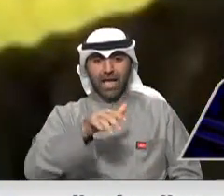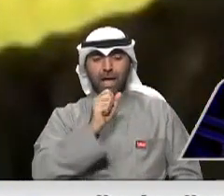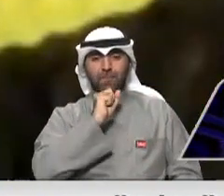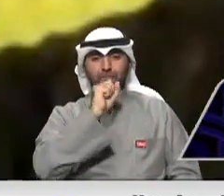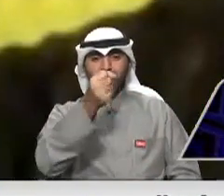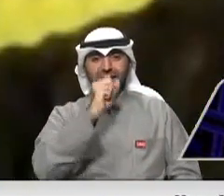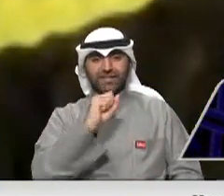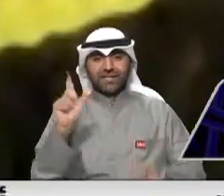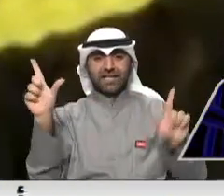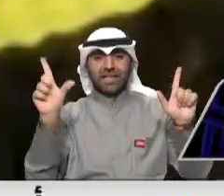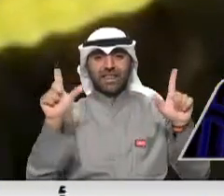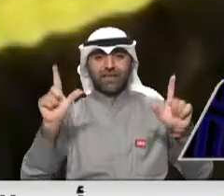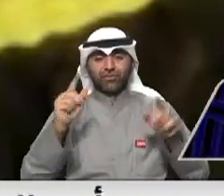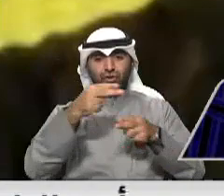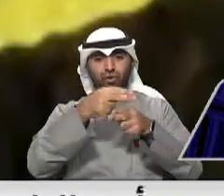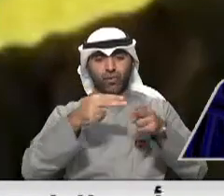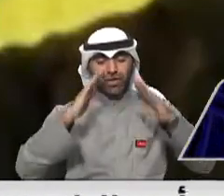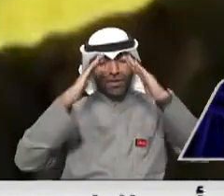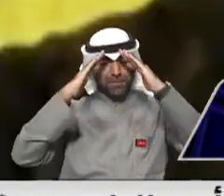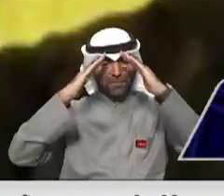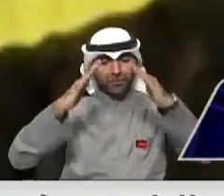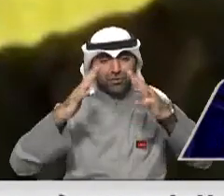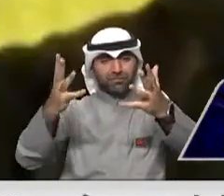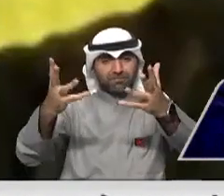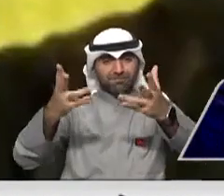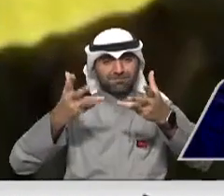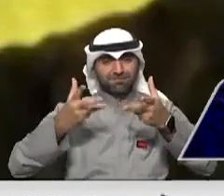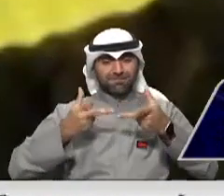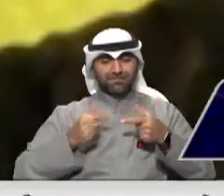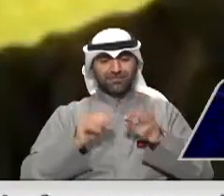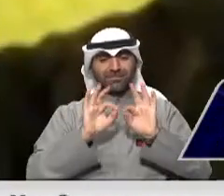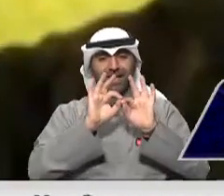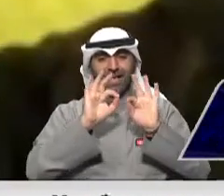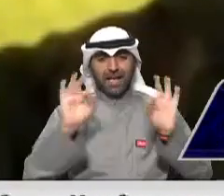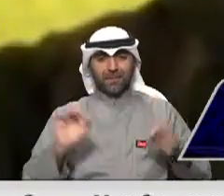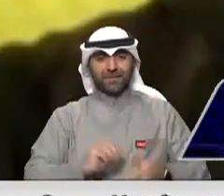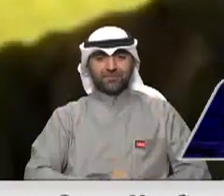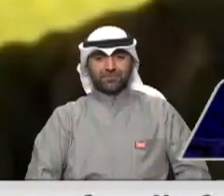الزلزال كان معنا موفد تلفزيون دولة الكويت يوسف صفر، شكرا لك يوسف.